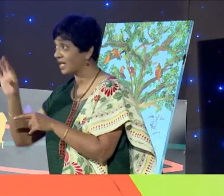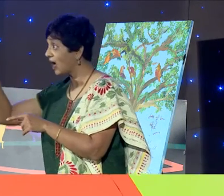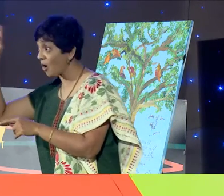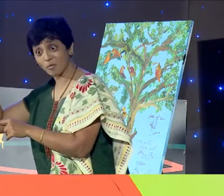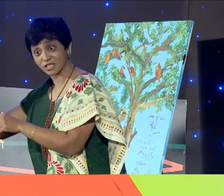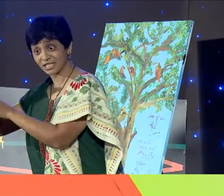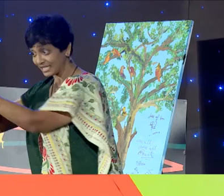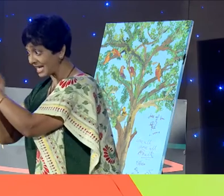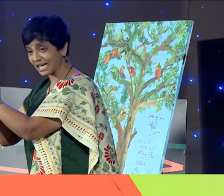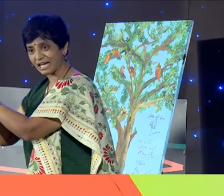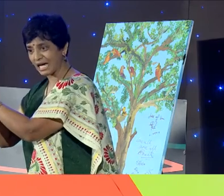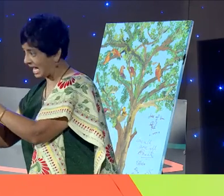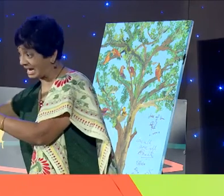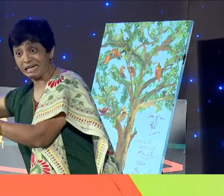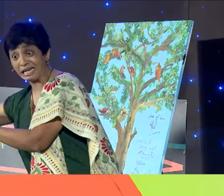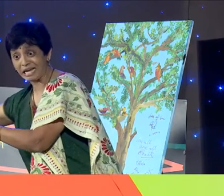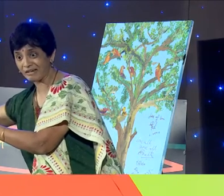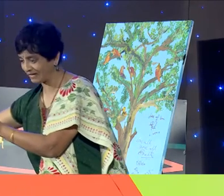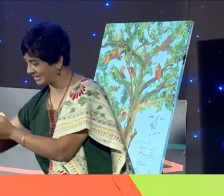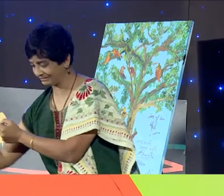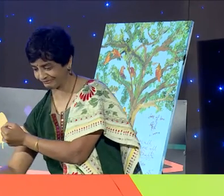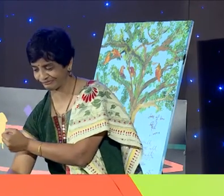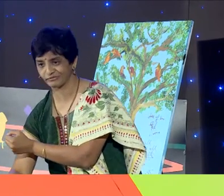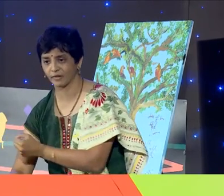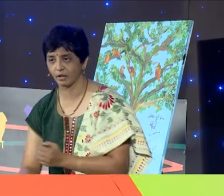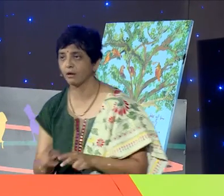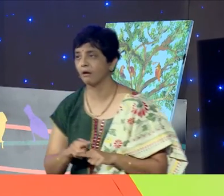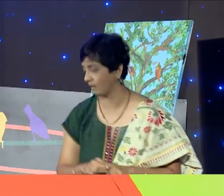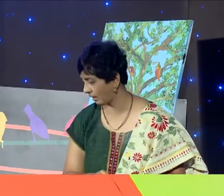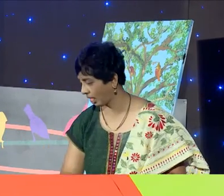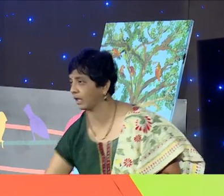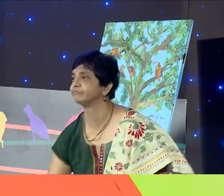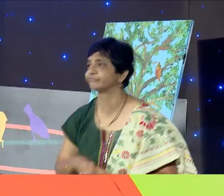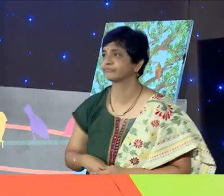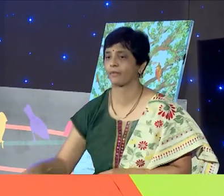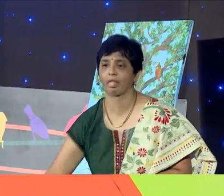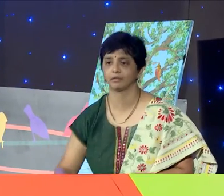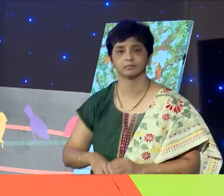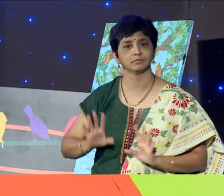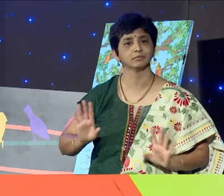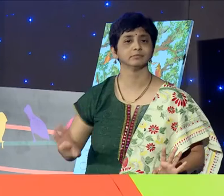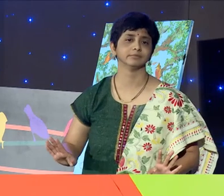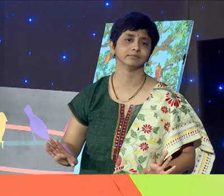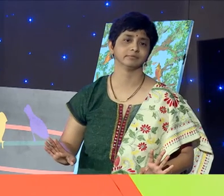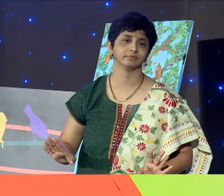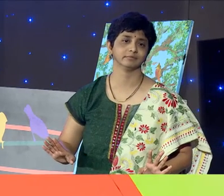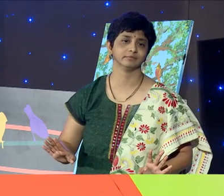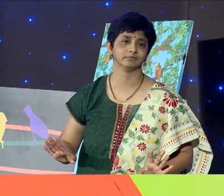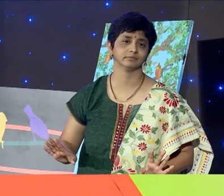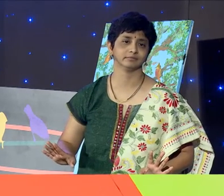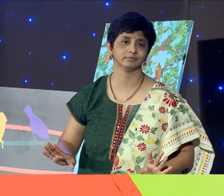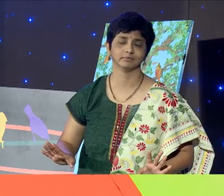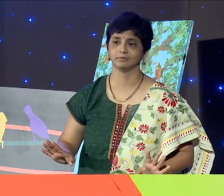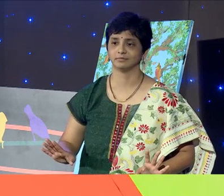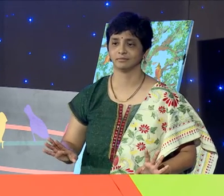गई, अरे हमने भी तुम्हारी तरह बहुत पापड़ बेल लिए, लेकिन अब बस अब इन सब ग्रहों के ऊपर छोड़ दिया है, अब उन्होंने नैया पार लगाई तो लगाई।